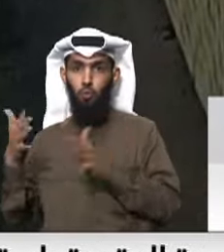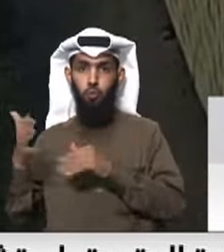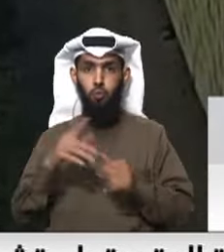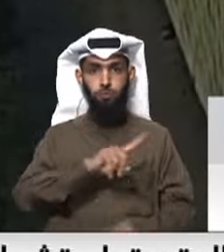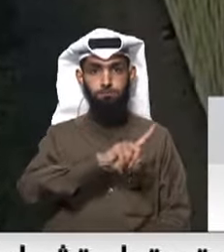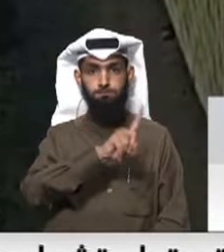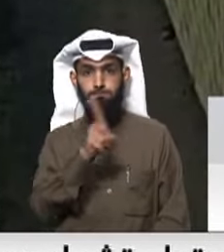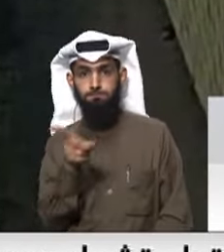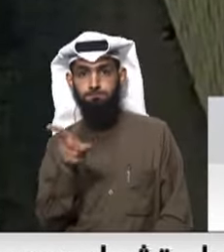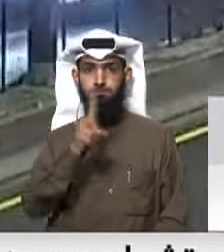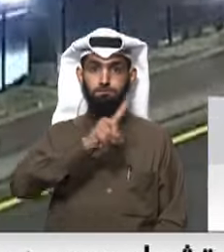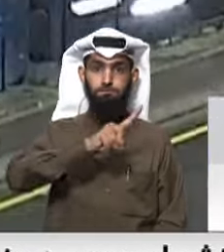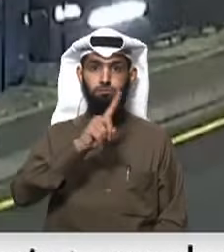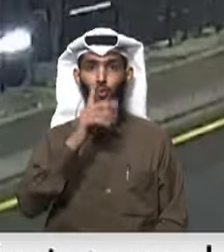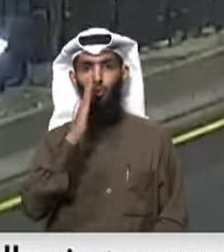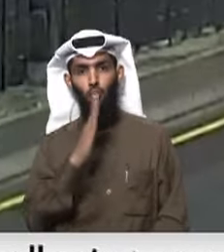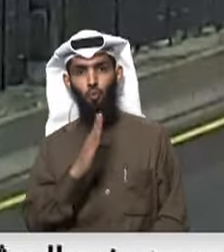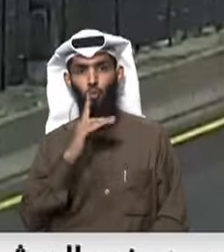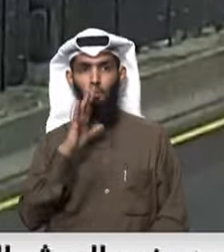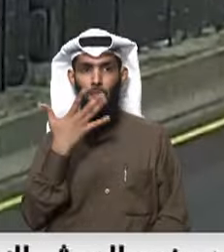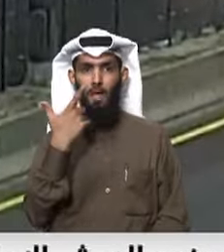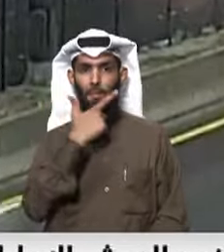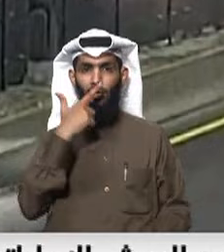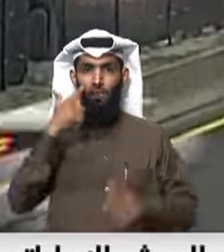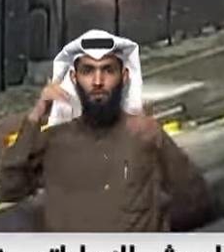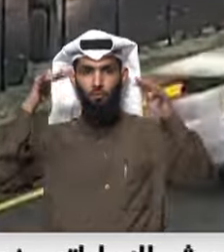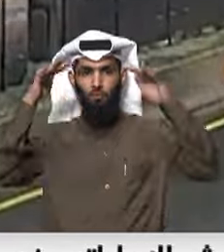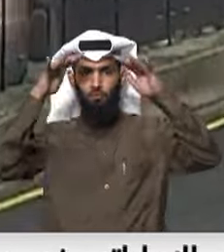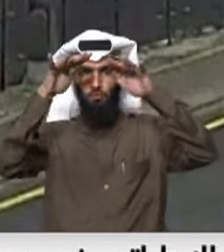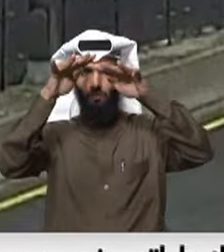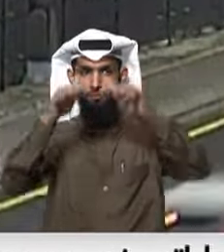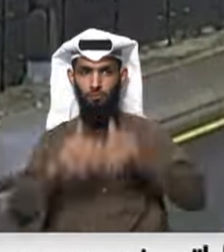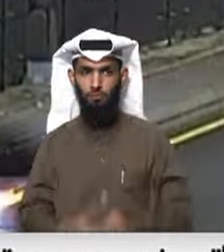السرعه مع ظهور بعض الصحب المتفرقه